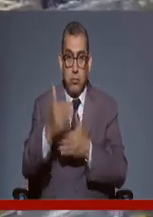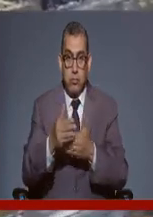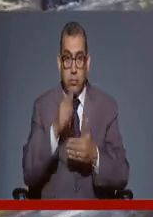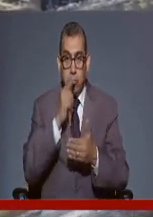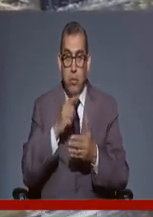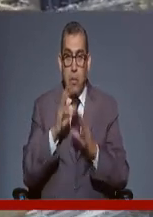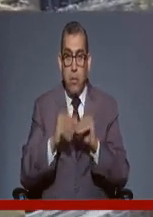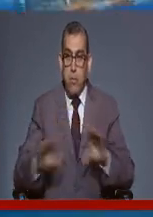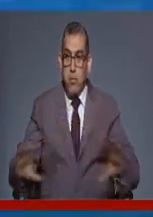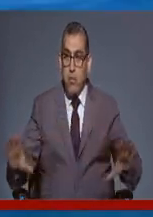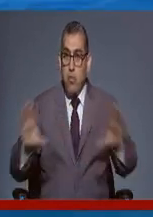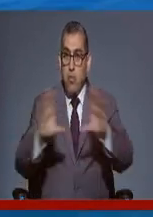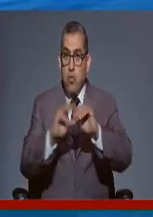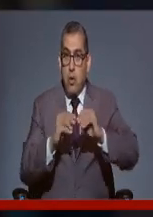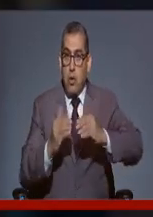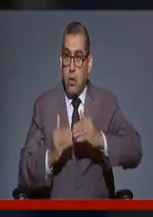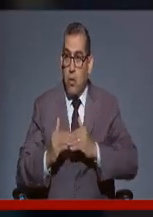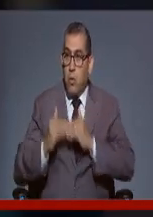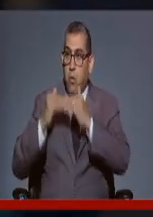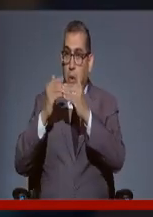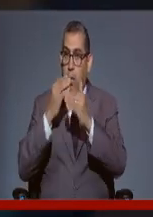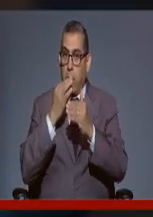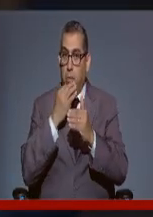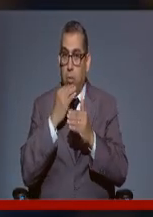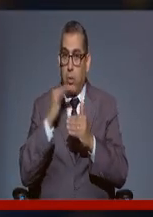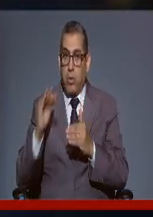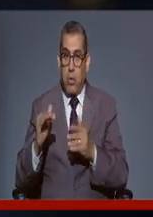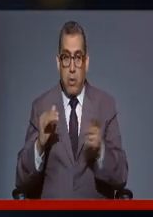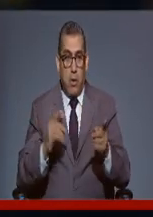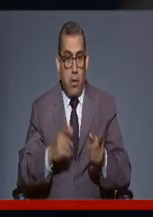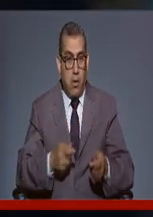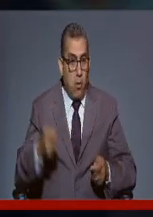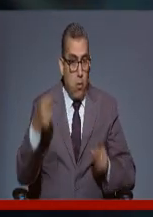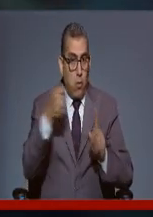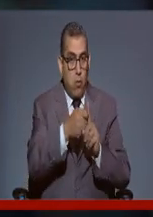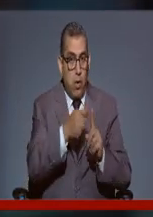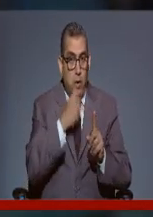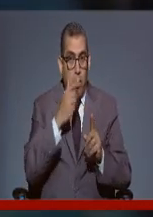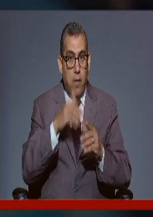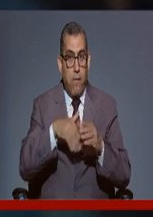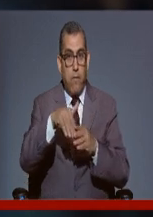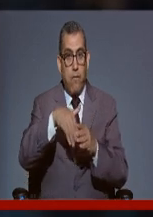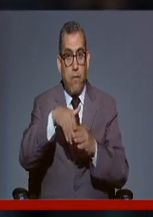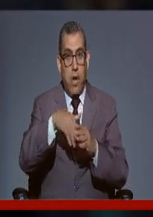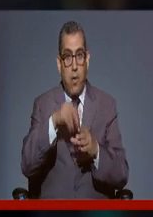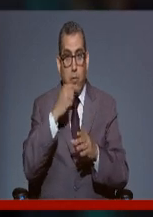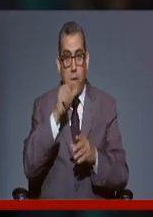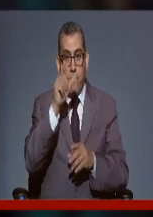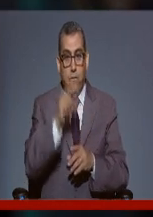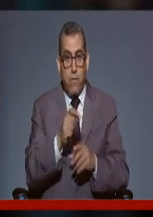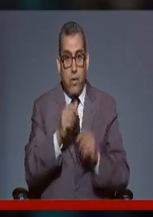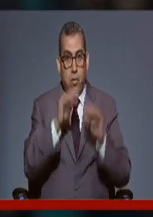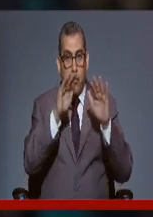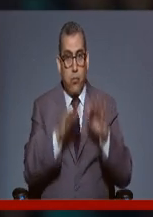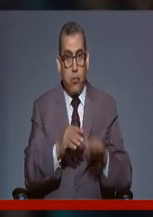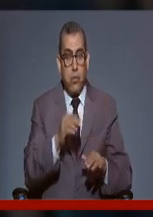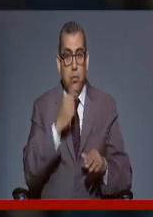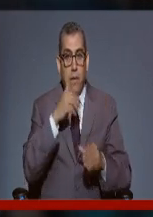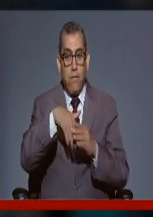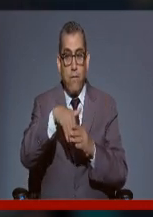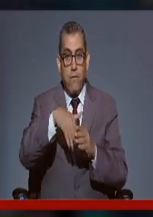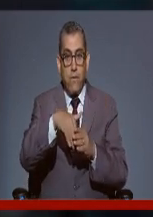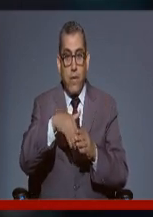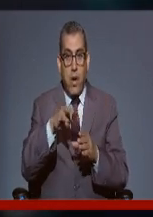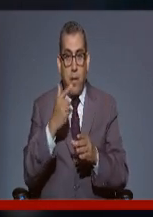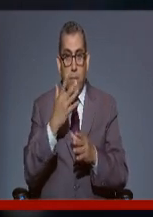القومي مش بيزيد بنفس السرعه من هنا بتحصل الفجوه وبتتسع مع الوقت الفجوه بين الزياده في